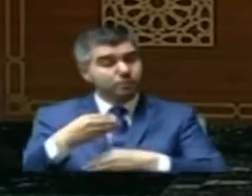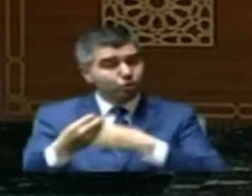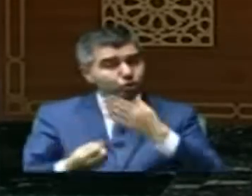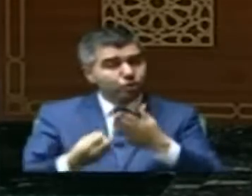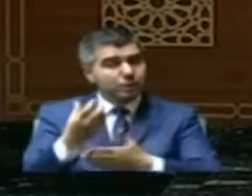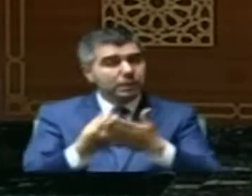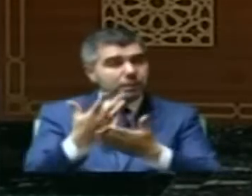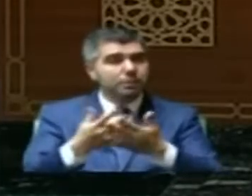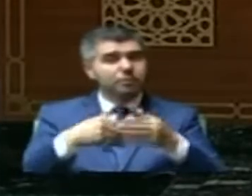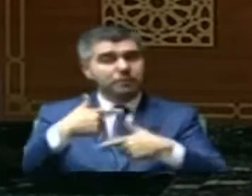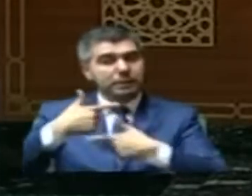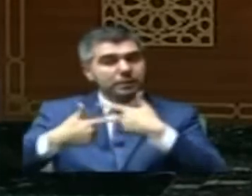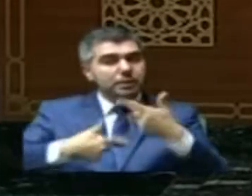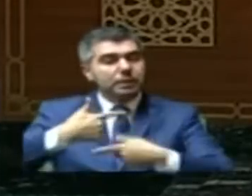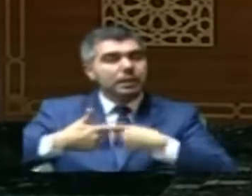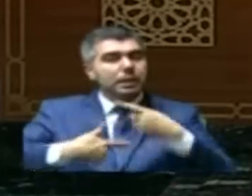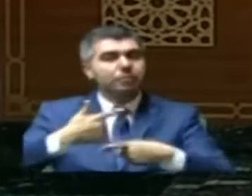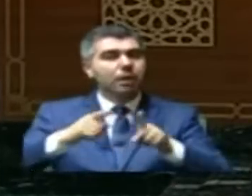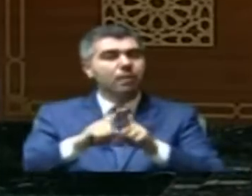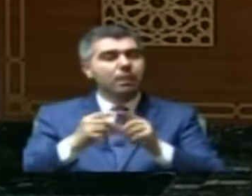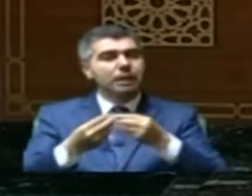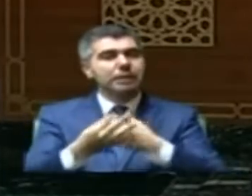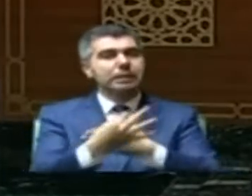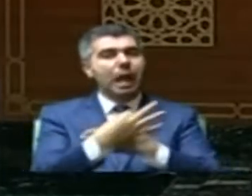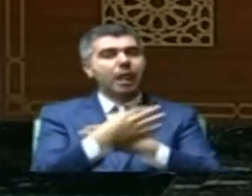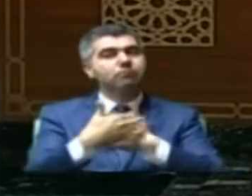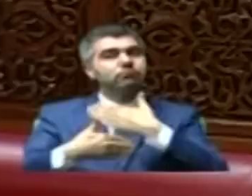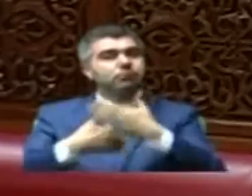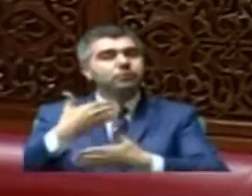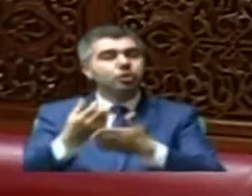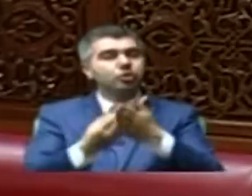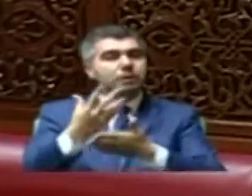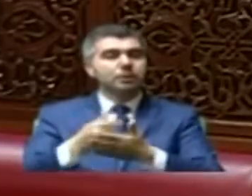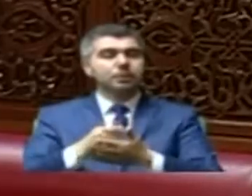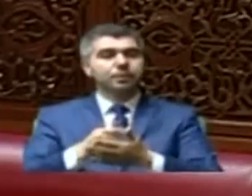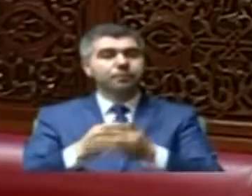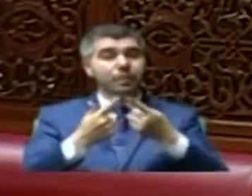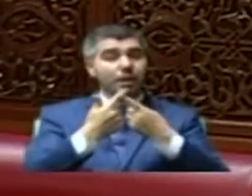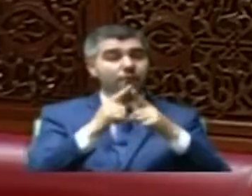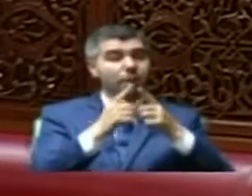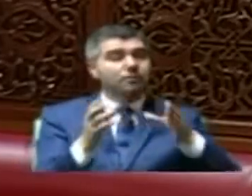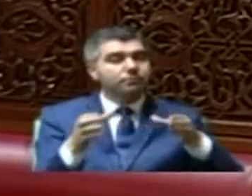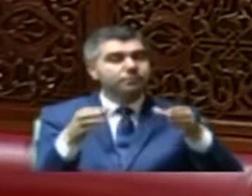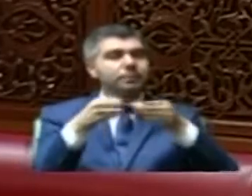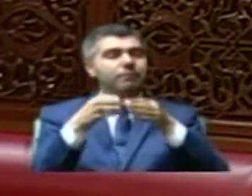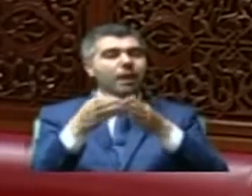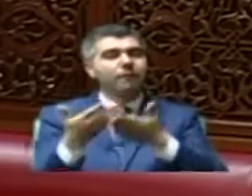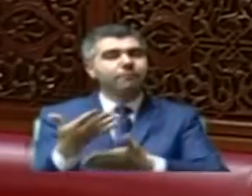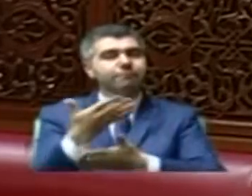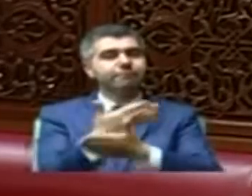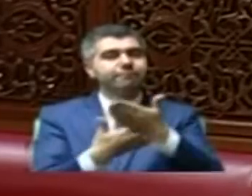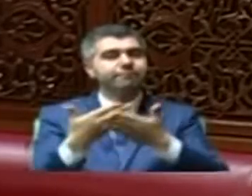وبعض جوانبه متجاوز وتبرزه ادوات جديده لتحقيق التقائه الس السياسات